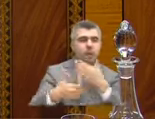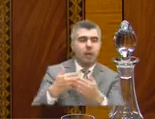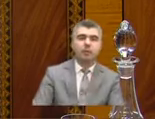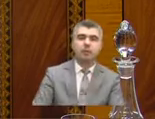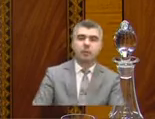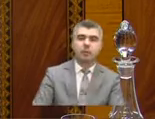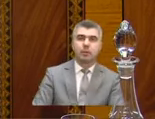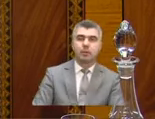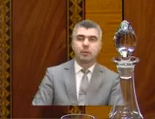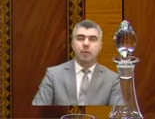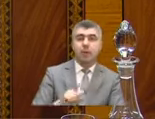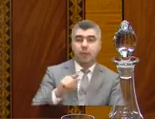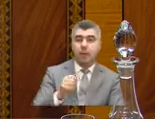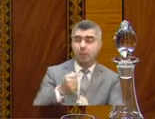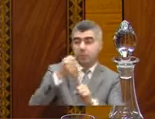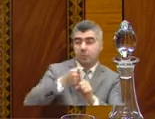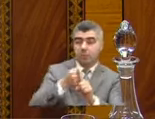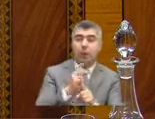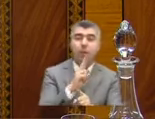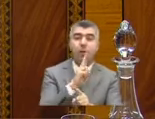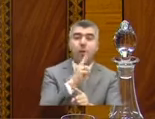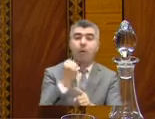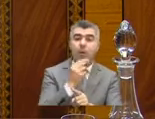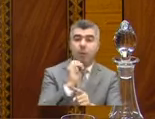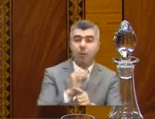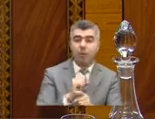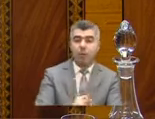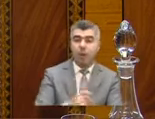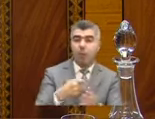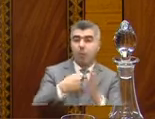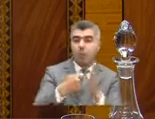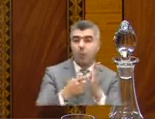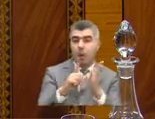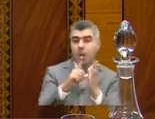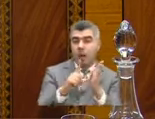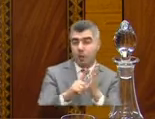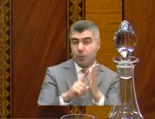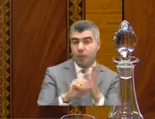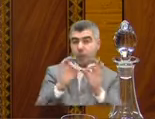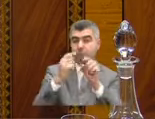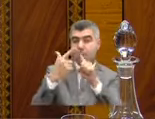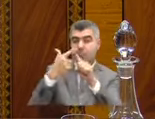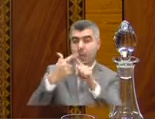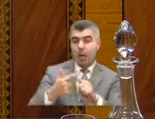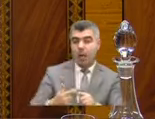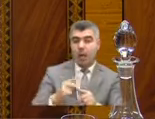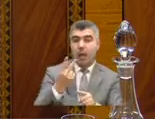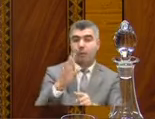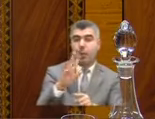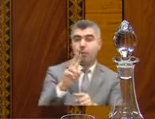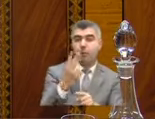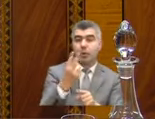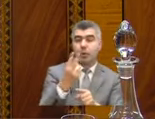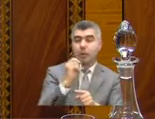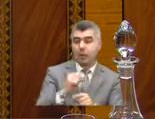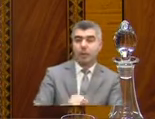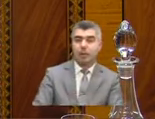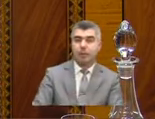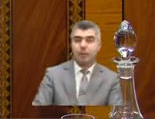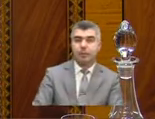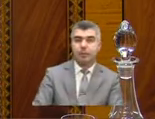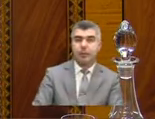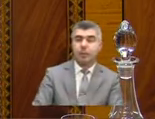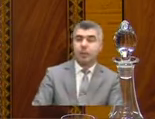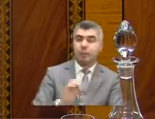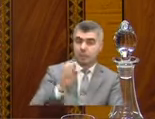الذي سيتعمل الحكومة على تكريسه من خلال مشروع القانون المالية لسنة 2025 عبر تفعيل